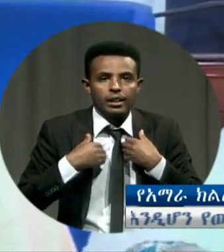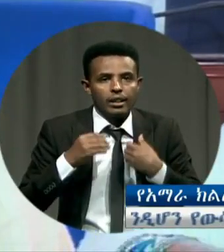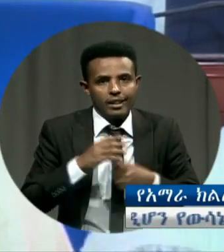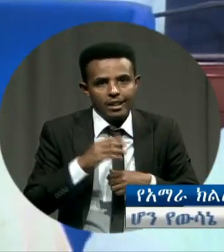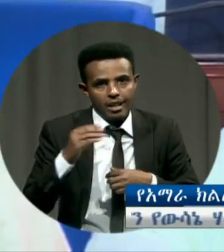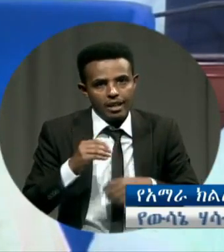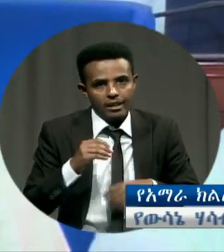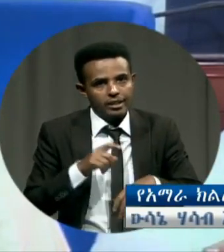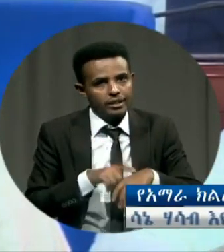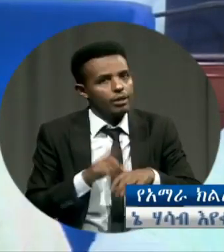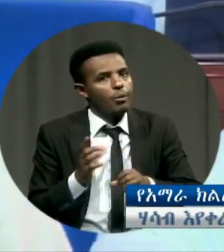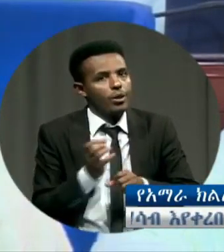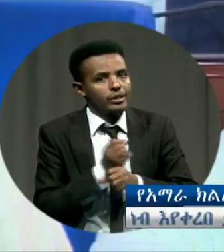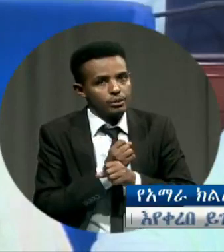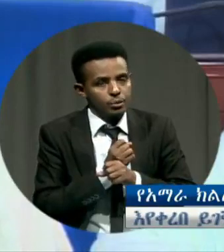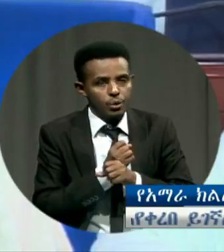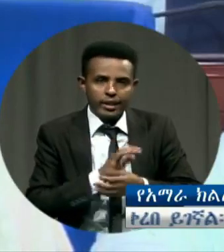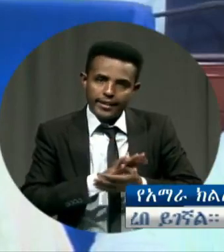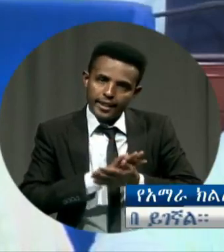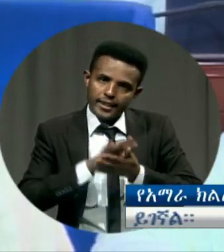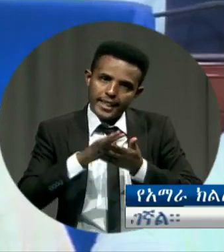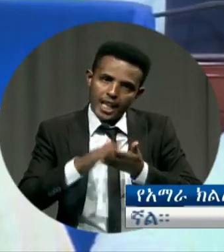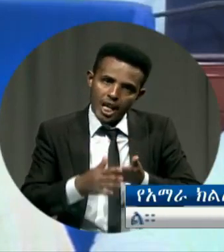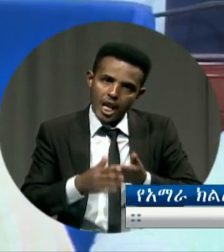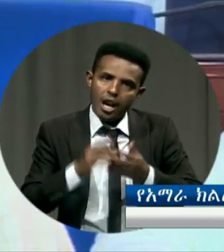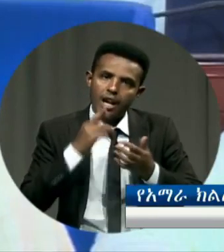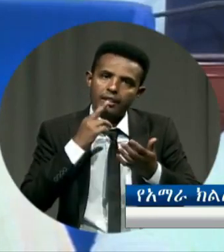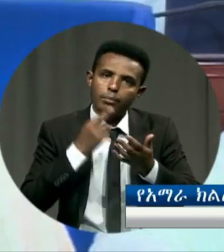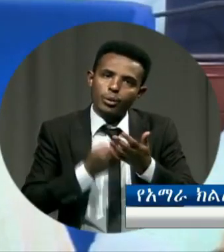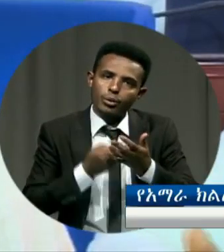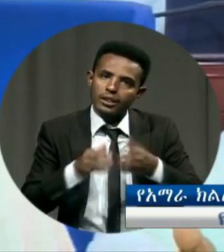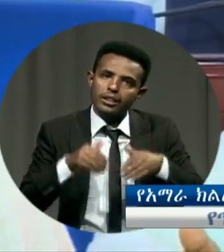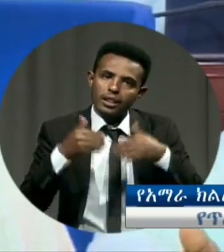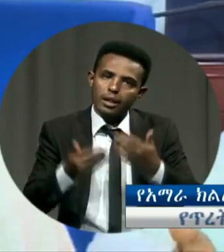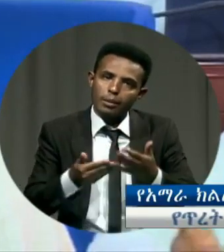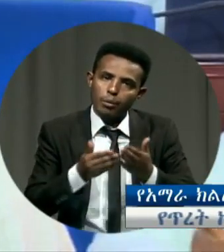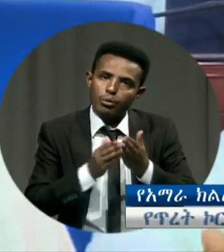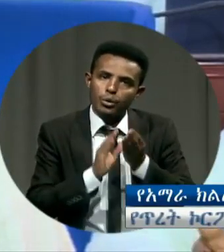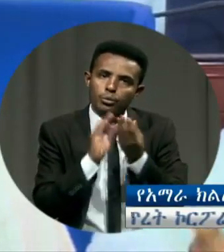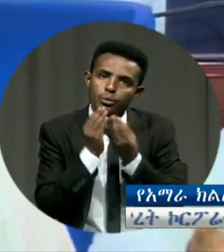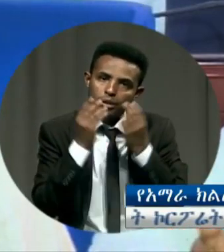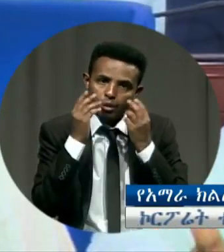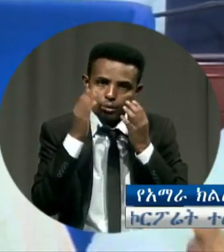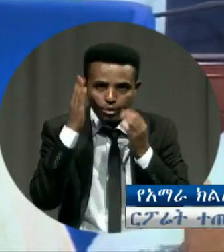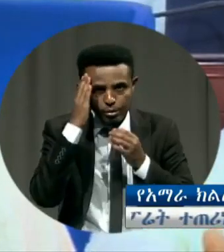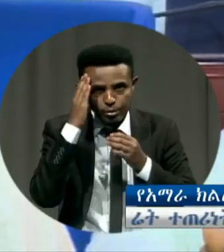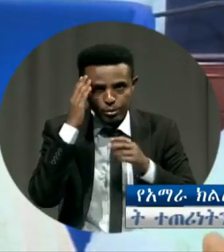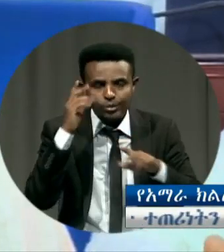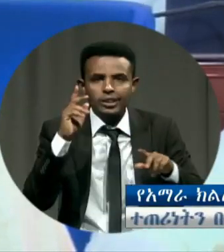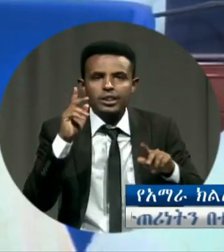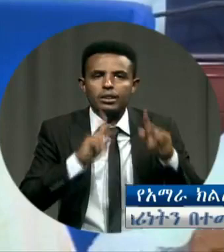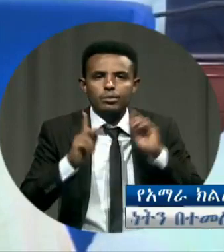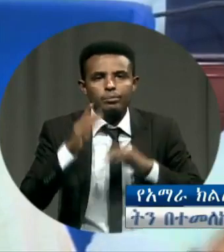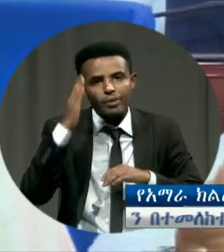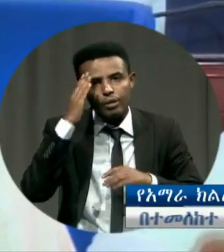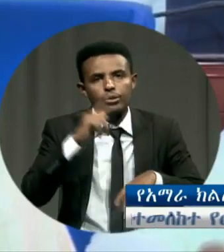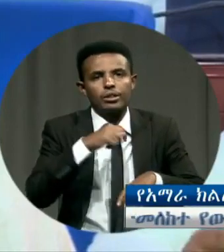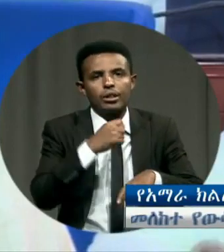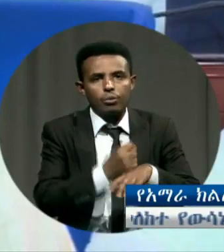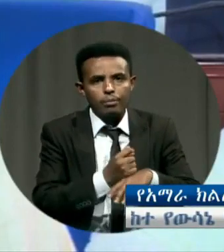እና ጊዜ ወስዶ የተጣራ ሪፖርትን ቀርቦ ስታተሱን አቆ ህዝቡም የሚያውቀው ተቋም